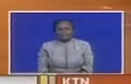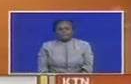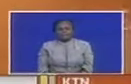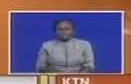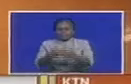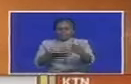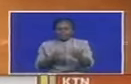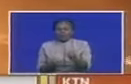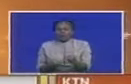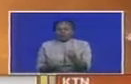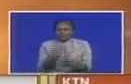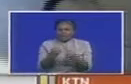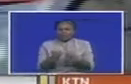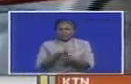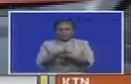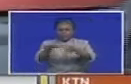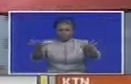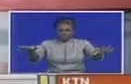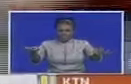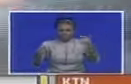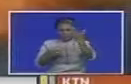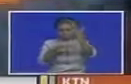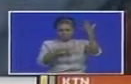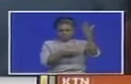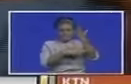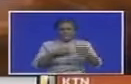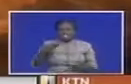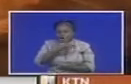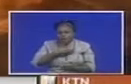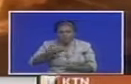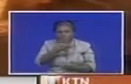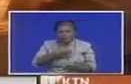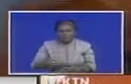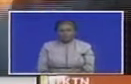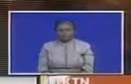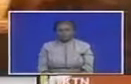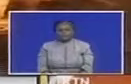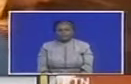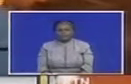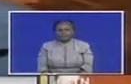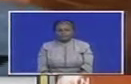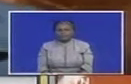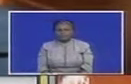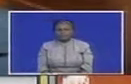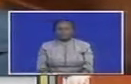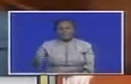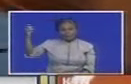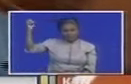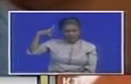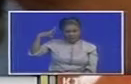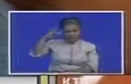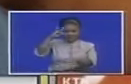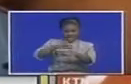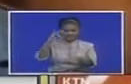Kabla ya moto kusambaa hadi eneo la daraja la Shauri Moyo. Hii stima hii ndio ilikuwa pale kaja stima. Wakati ilianza